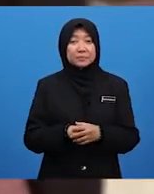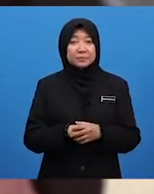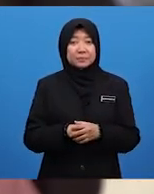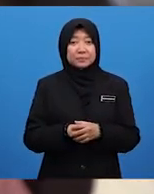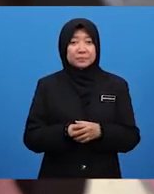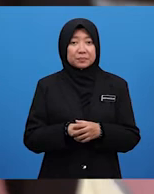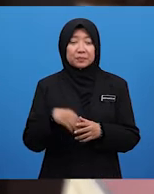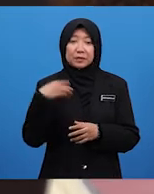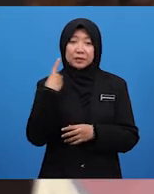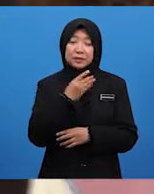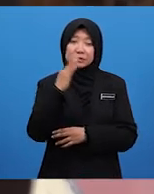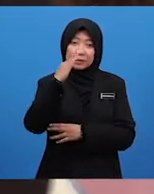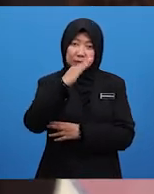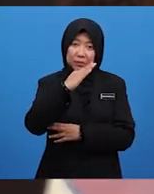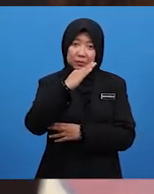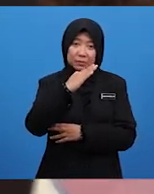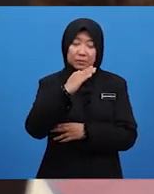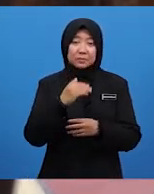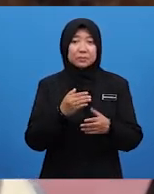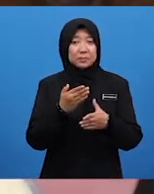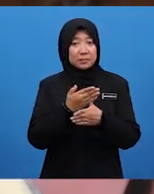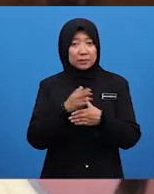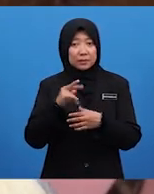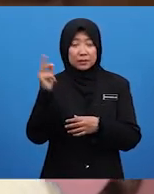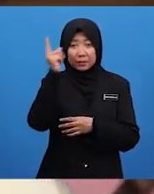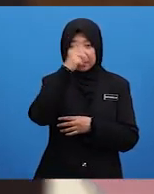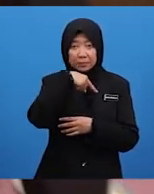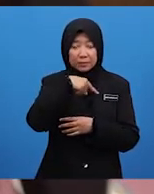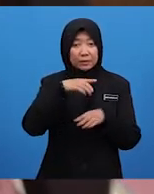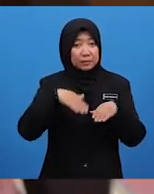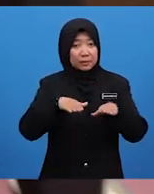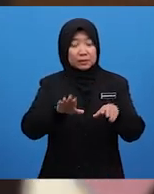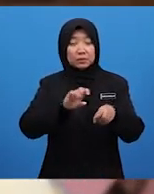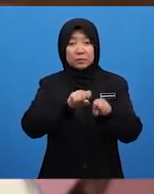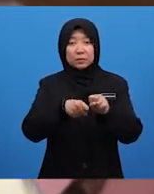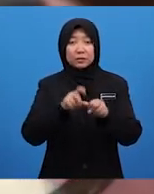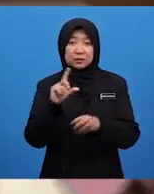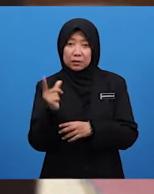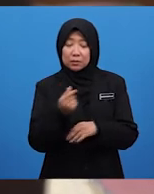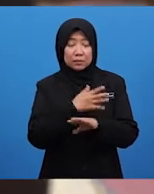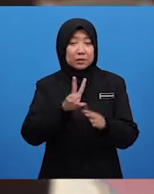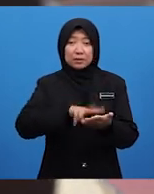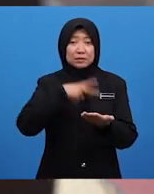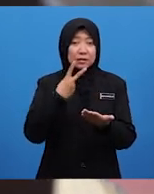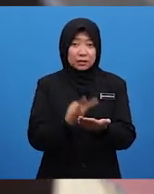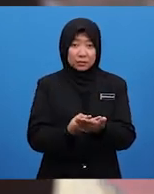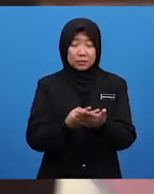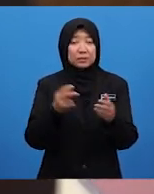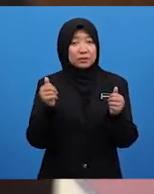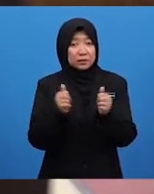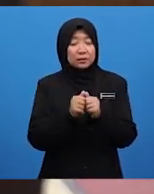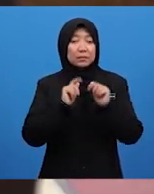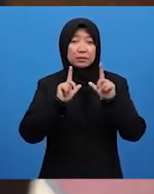kita condongkan bahagian hadapan mesin supaya jarum tidak mudah jatuh dengan